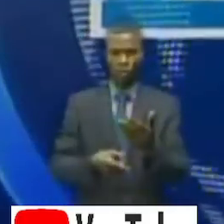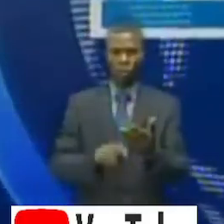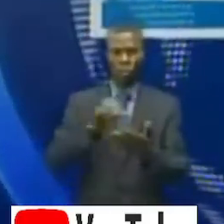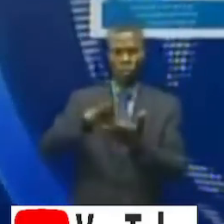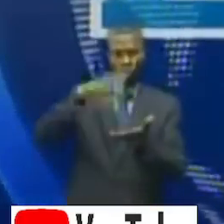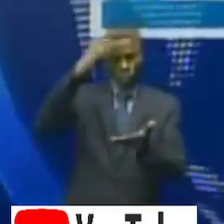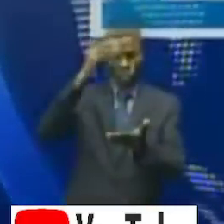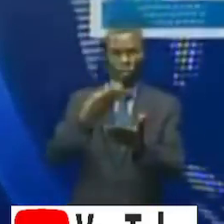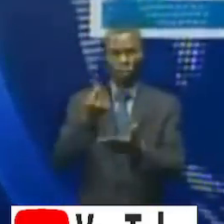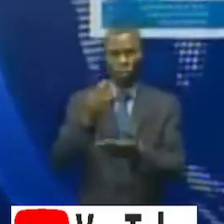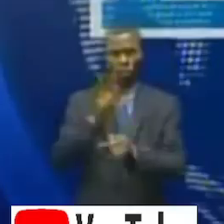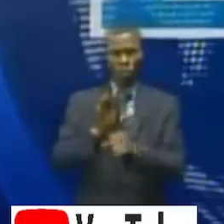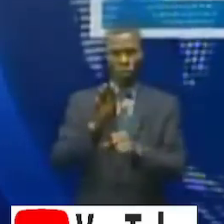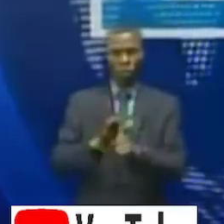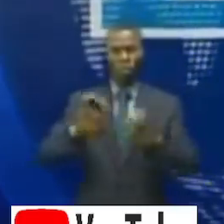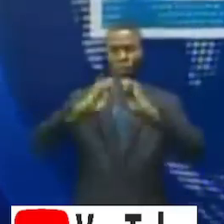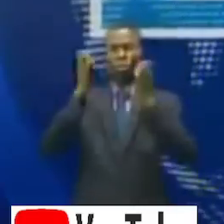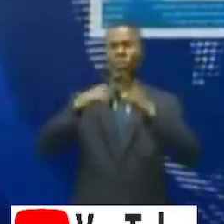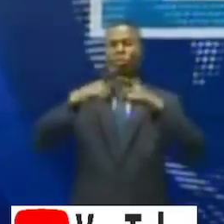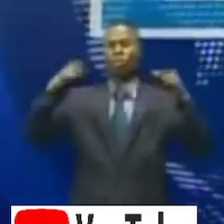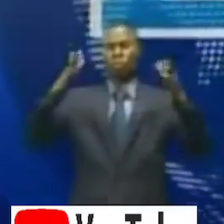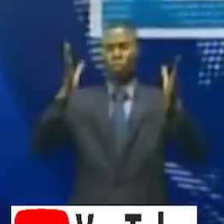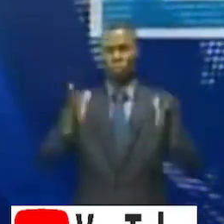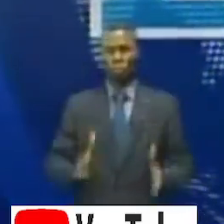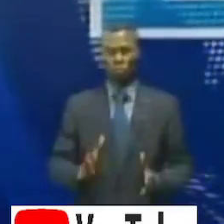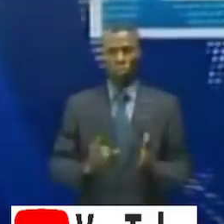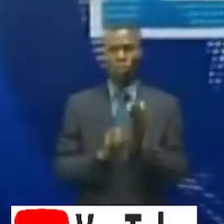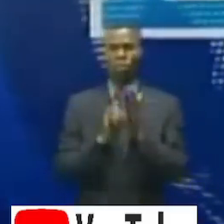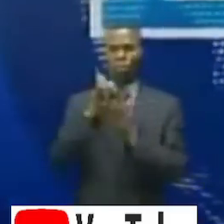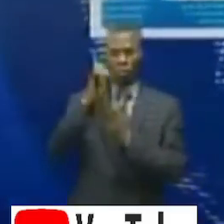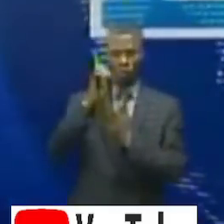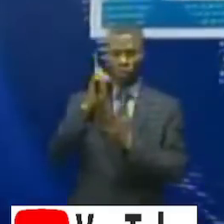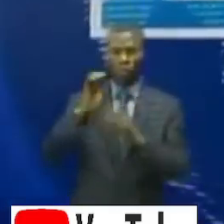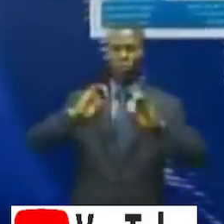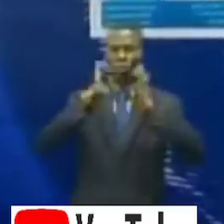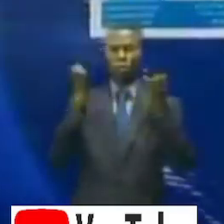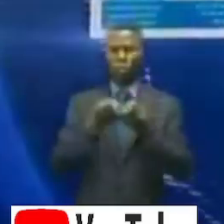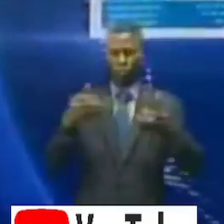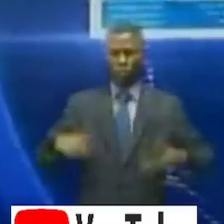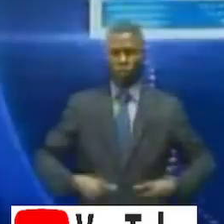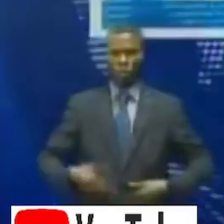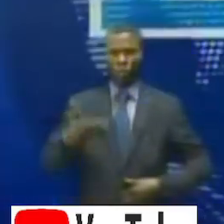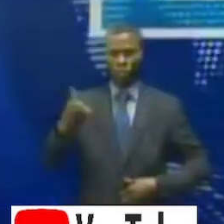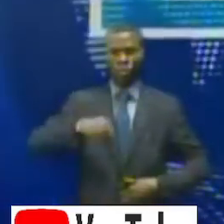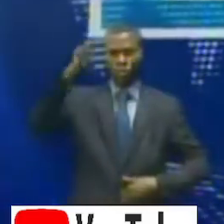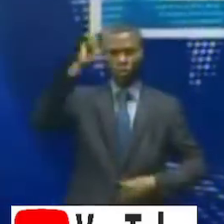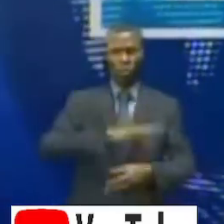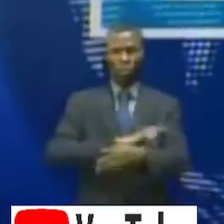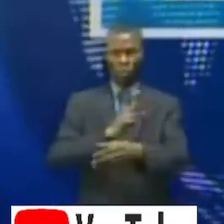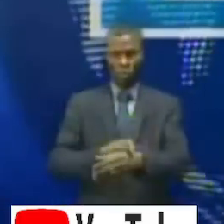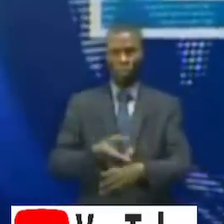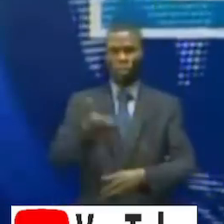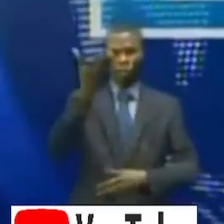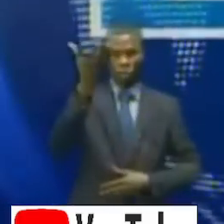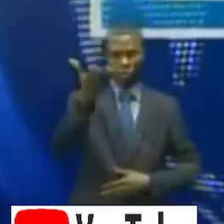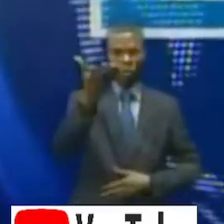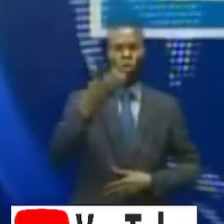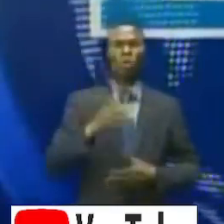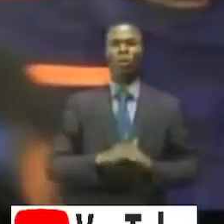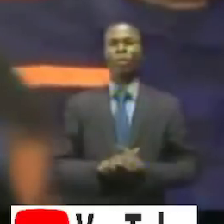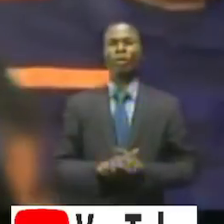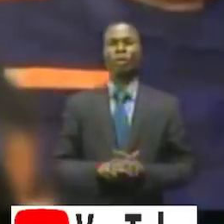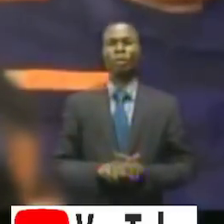des fonds auprès des grands entrepreneurs pour booster l'entrepreneuriat dans la province du Nord Kivu. Marthe Mangaza pour le